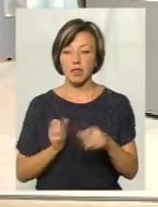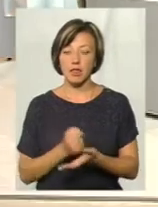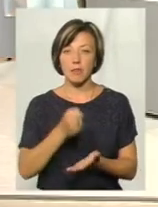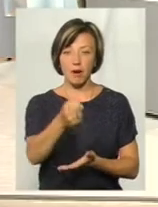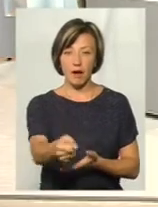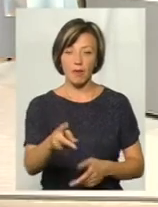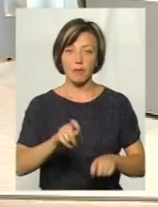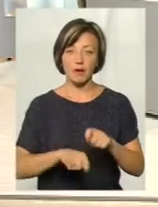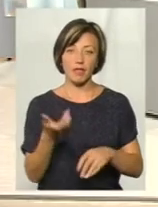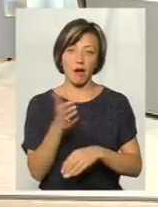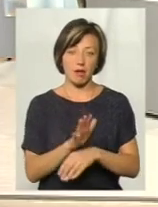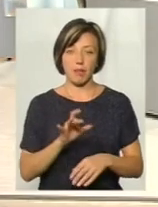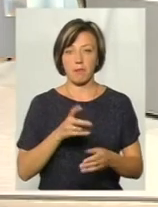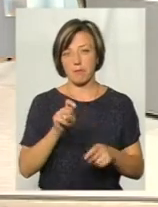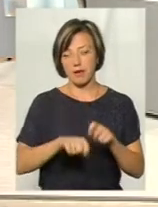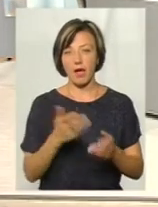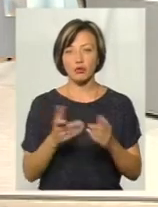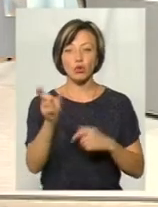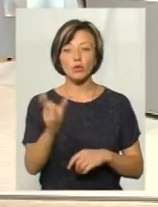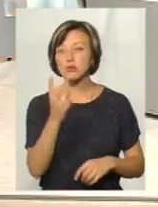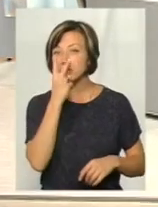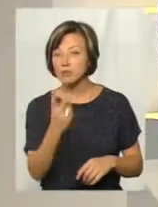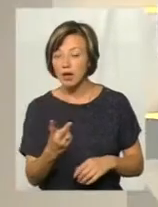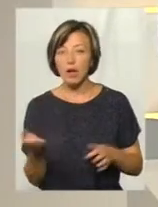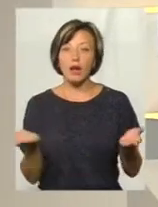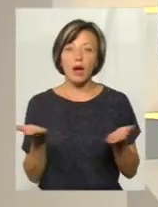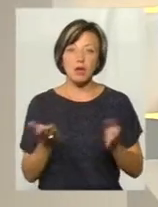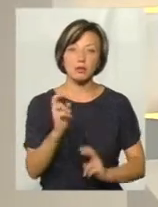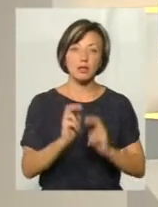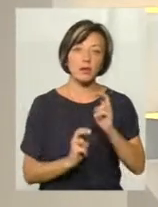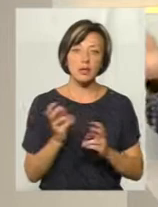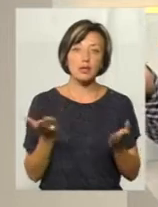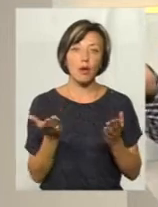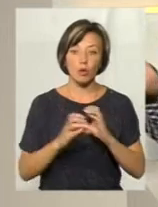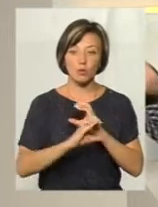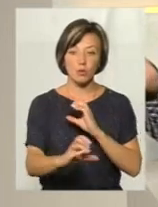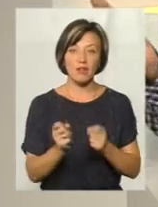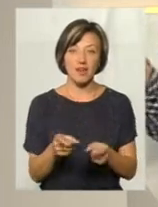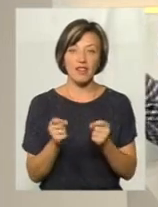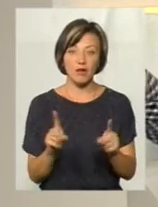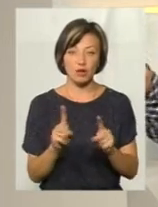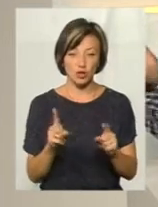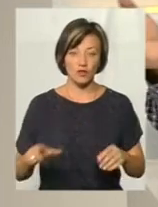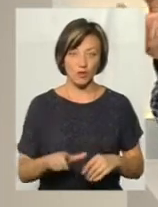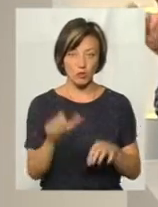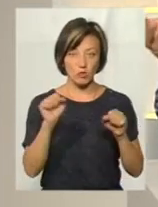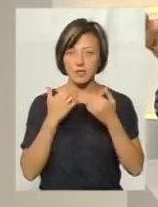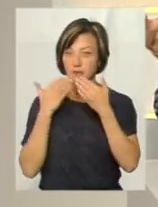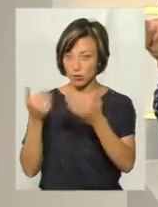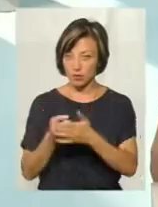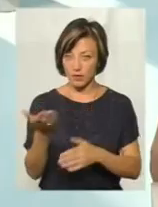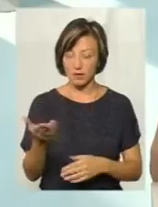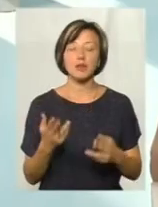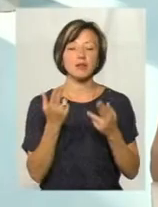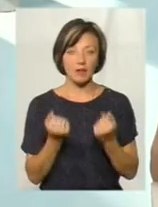на перевірку, наказ на перевірку. Тобто ви маєте на увазі, якщо людина побачила, що десь якесь підприємство там з якоїсь труби виливає щось в річку, вона може звернутися до вас,